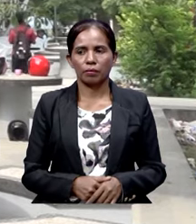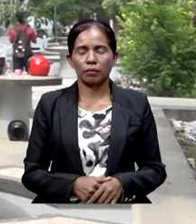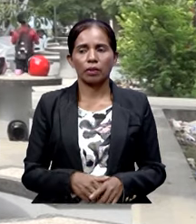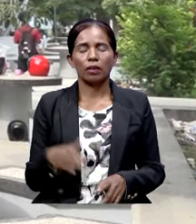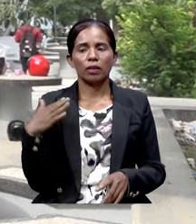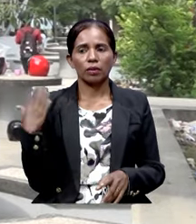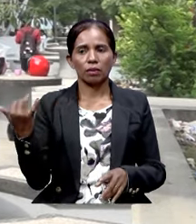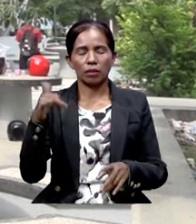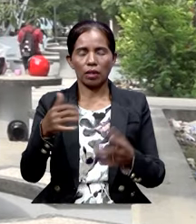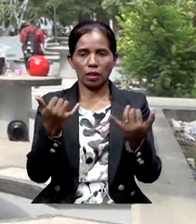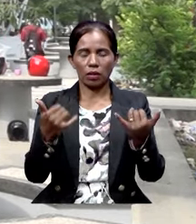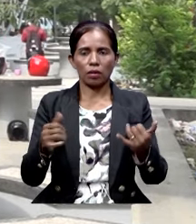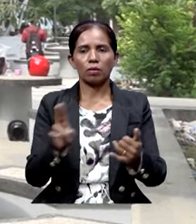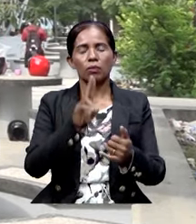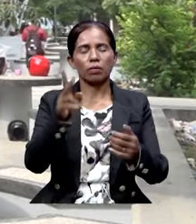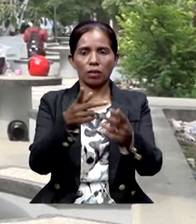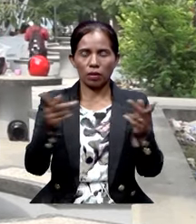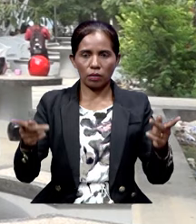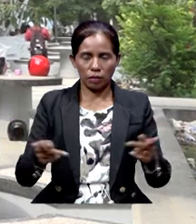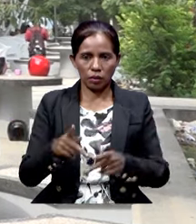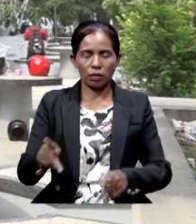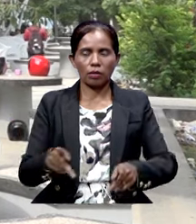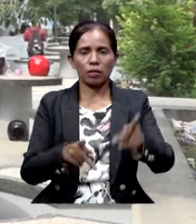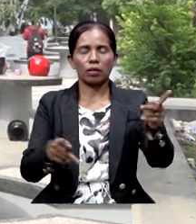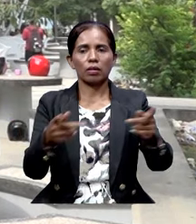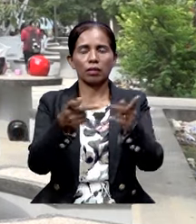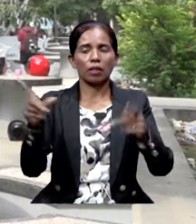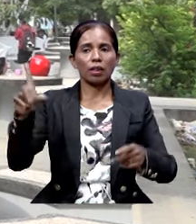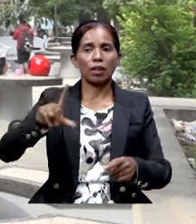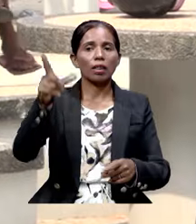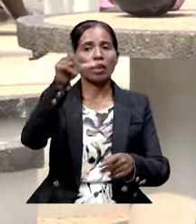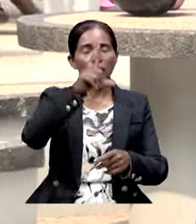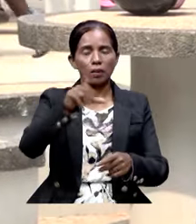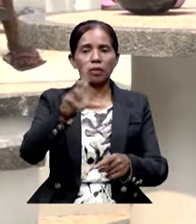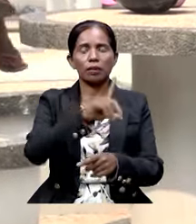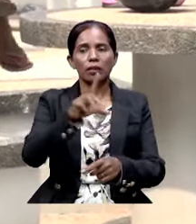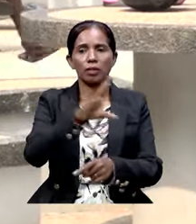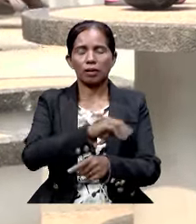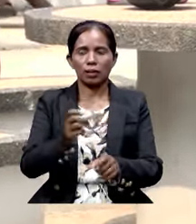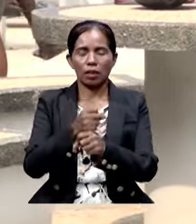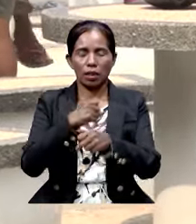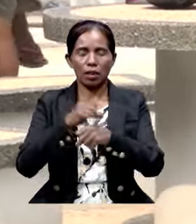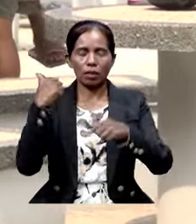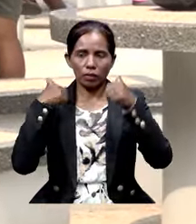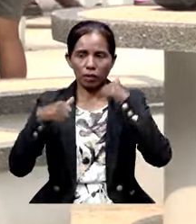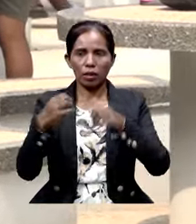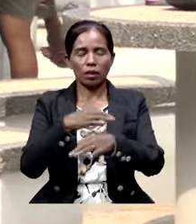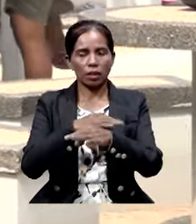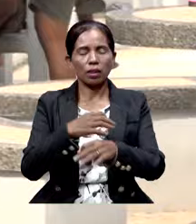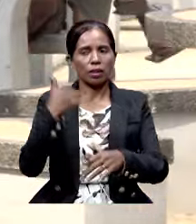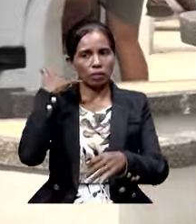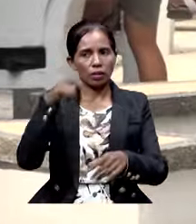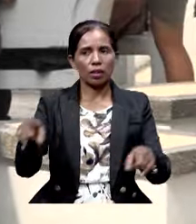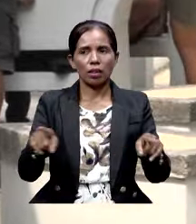Zoven hirak ne beda da un okupa hela spaso publiku i jardin largo li sidere o di alla attività di negozio anessa na di telefoni nu dar